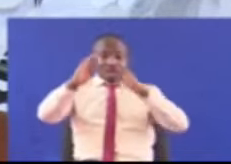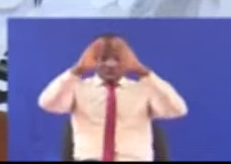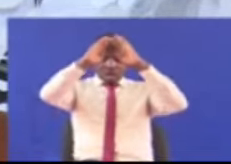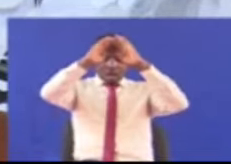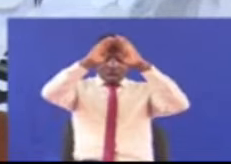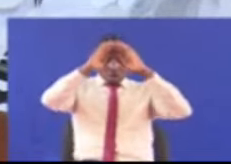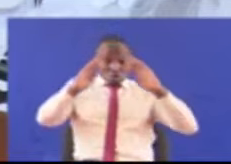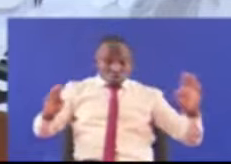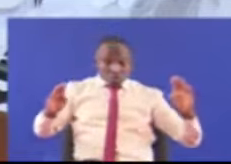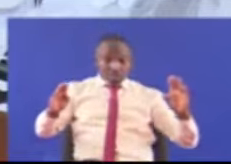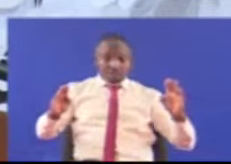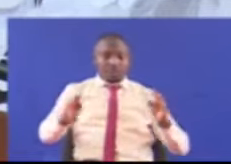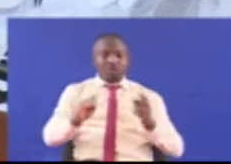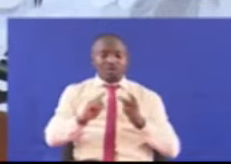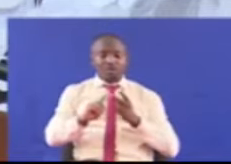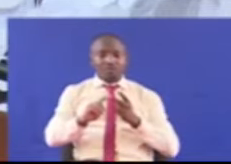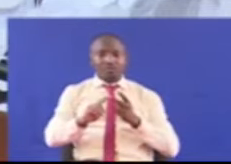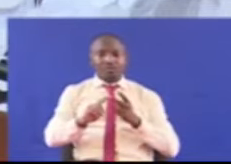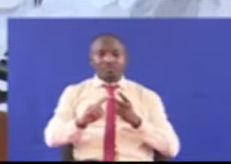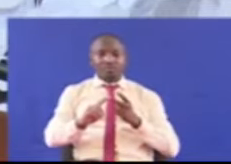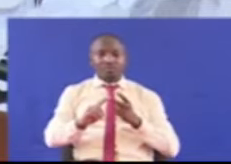adui muingilie nyumbani kwake.